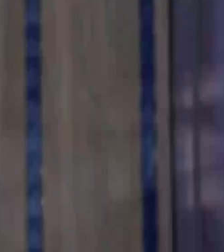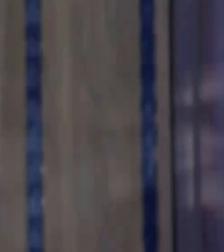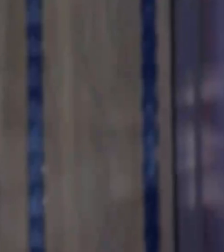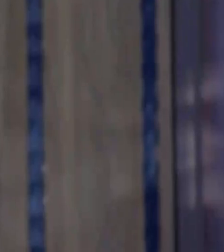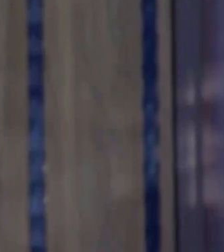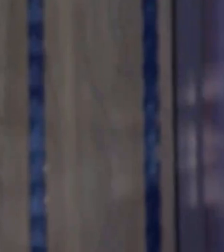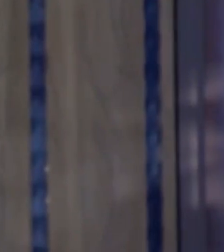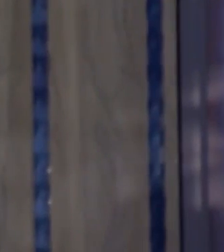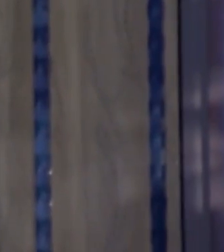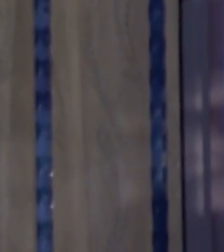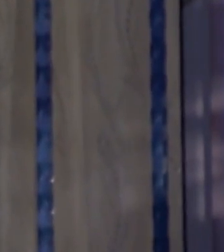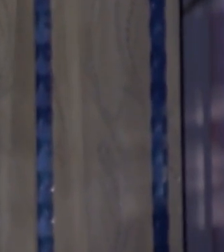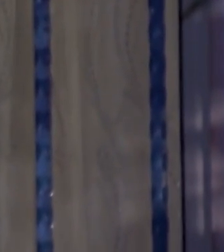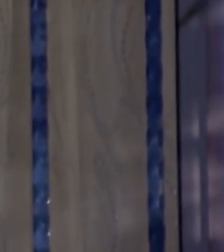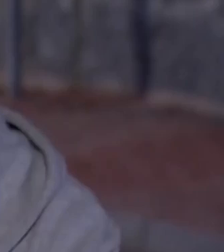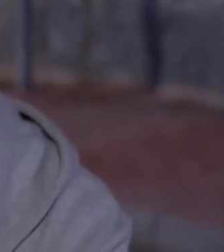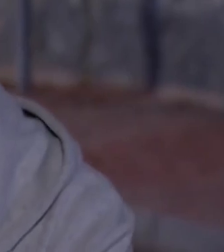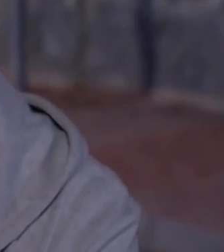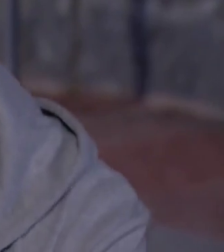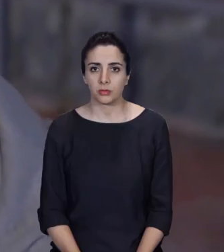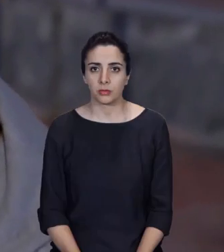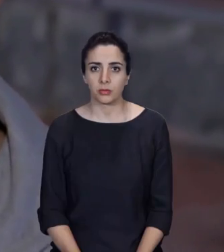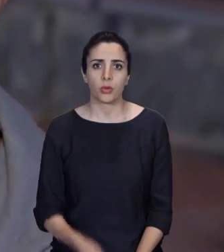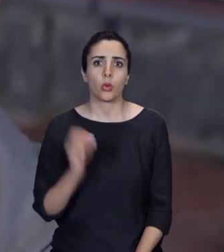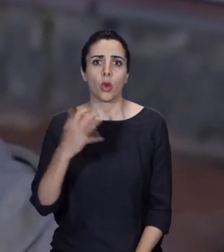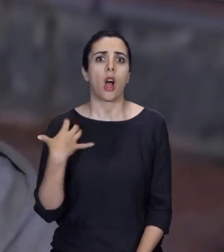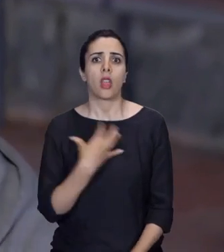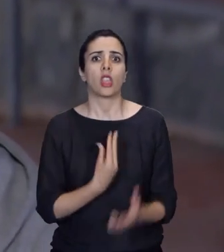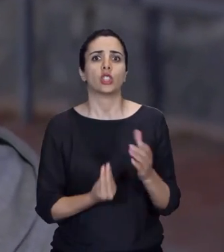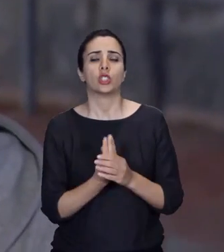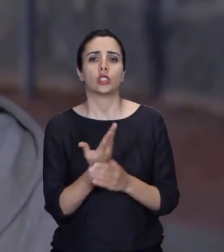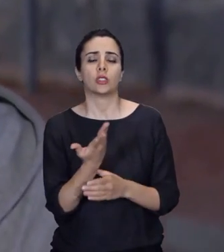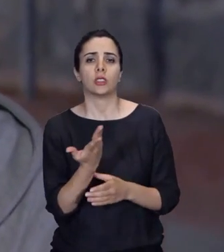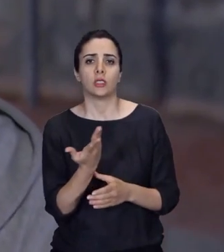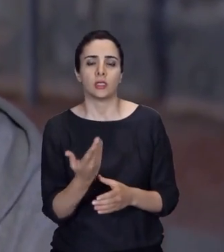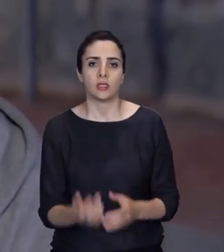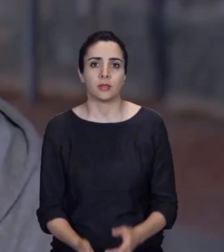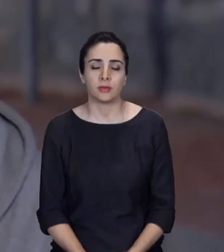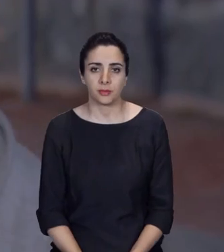Eve bakmaya devam ediyor. Sevim pencerenin önünde. Lan annesi çıktı ya.